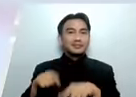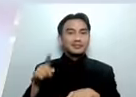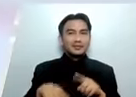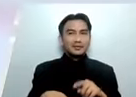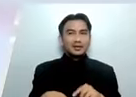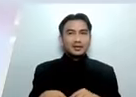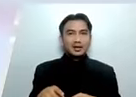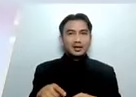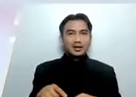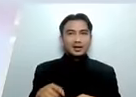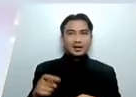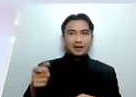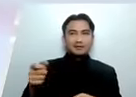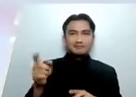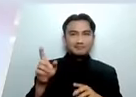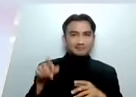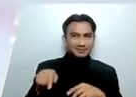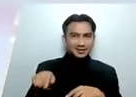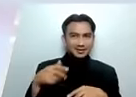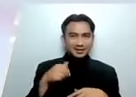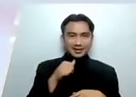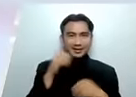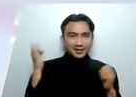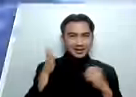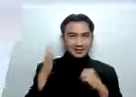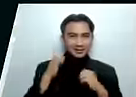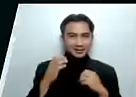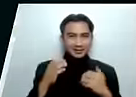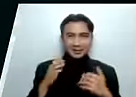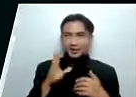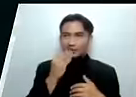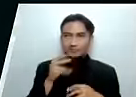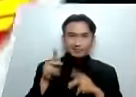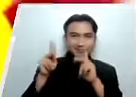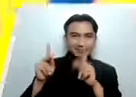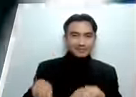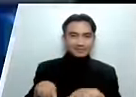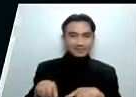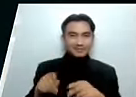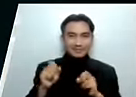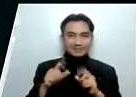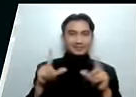ang nasorpresa. Pusuan na yan sa report ni Ian Cruz.